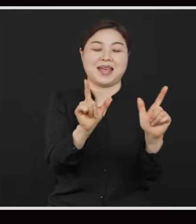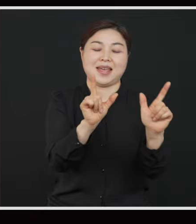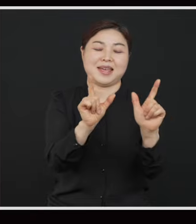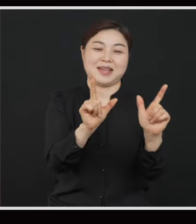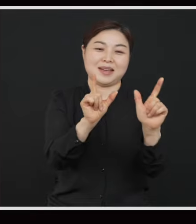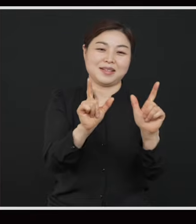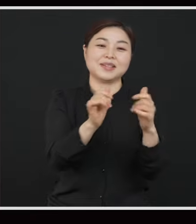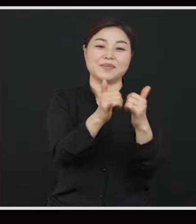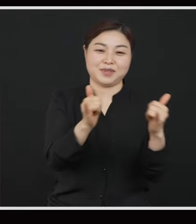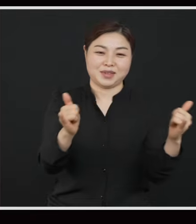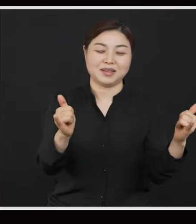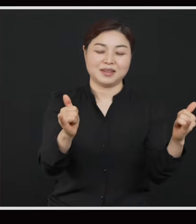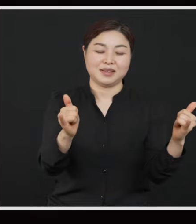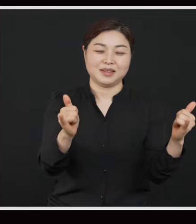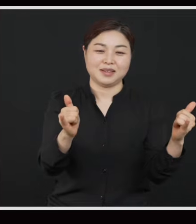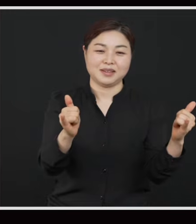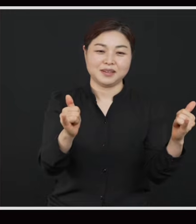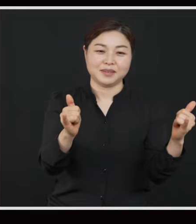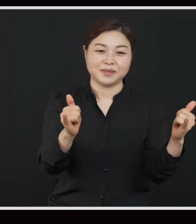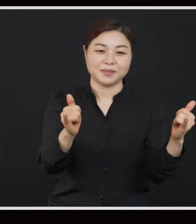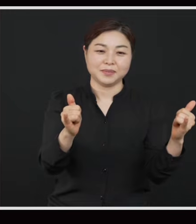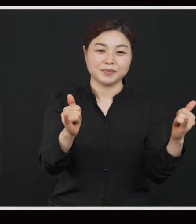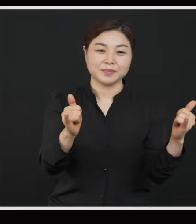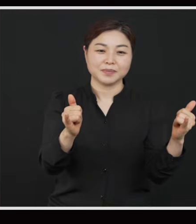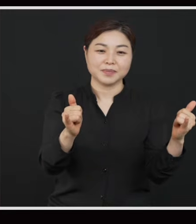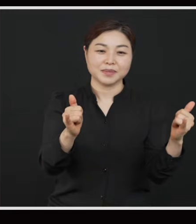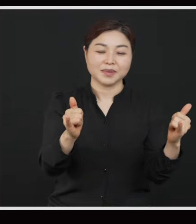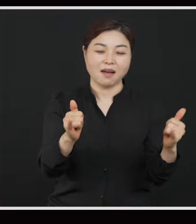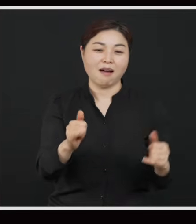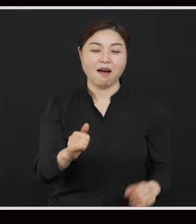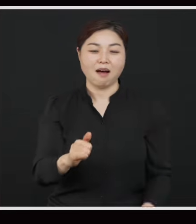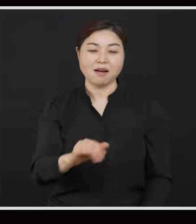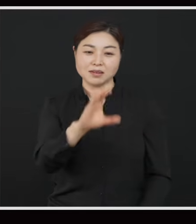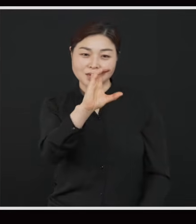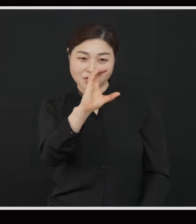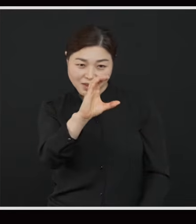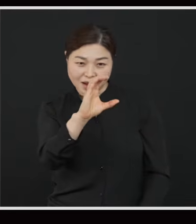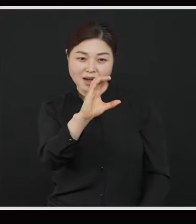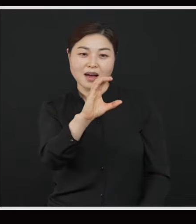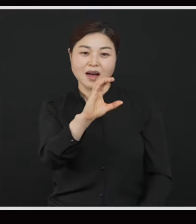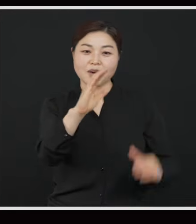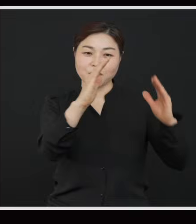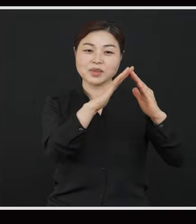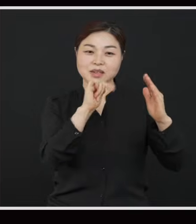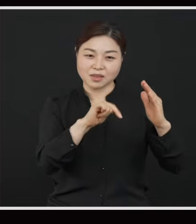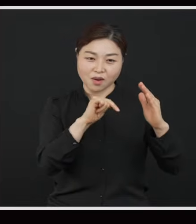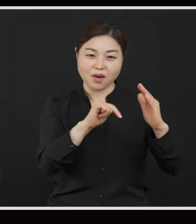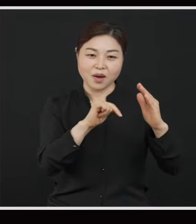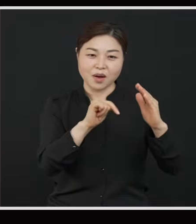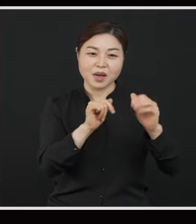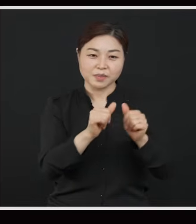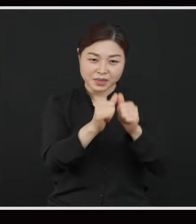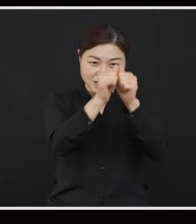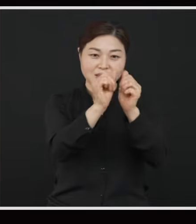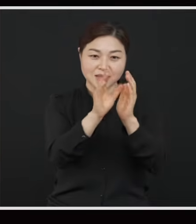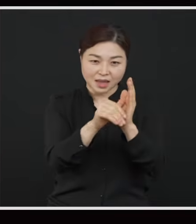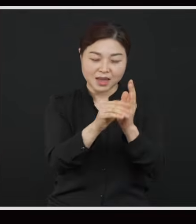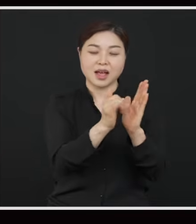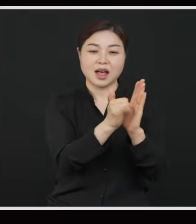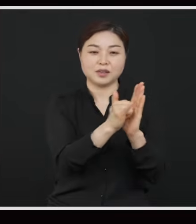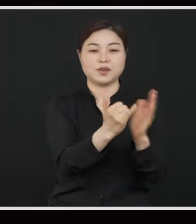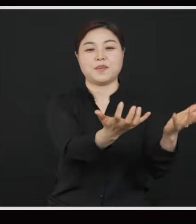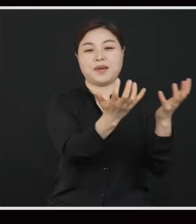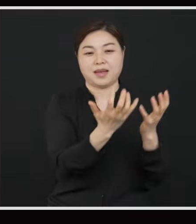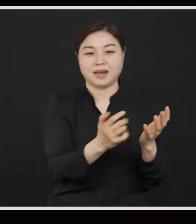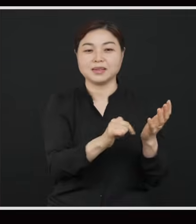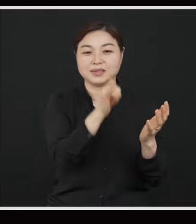이 검소하게 사는 분들이 있는데 성당에서 기념 미사를 하는데 가족이 이제 모인 거예요. 근데